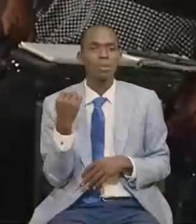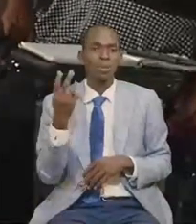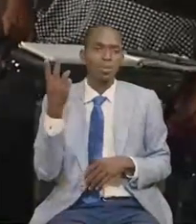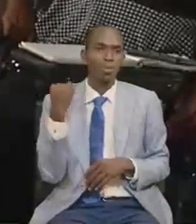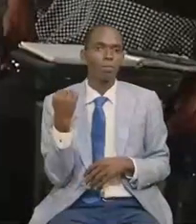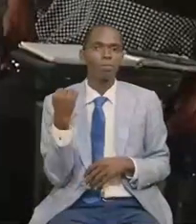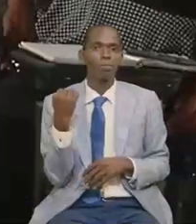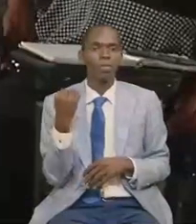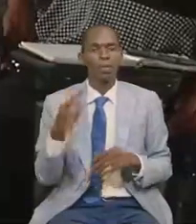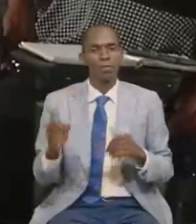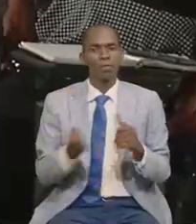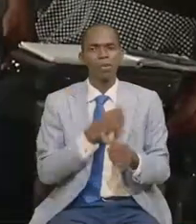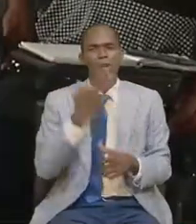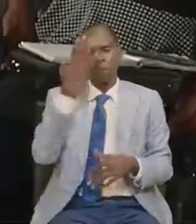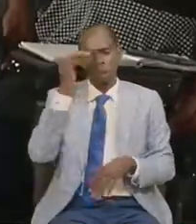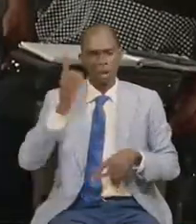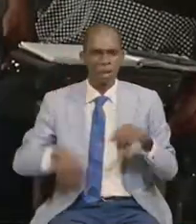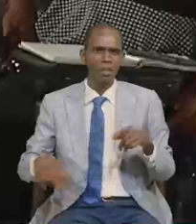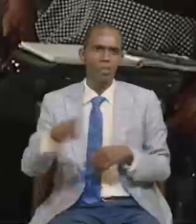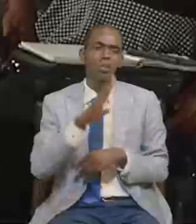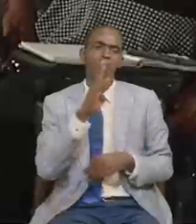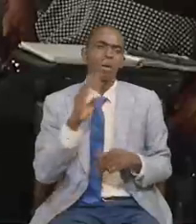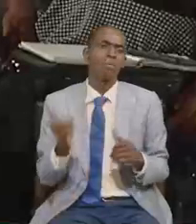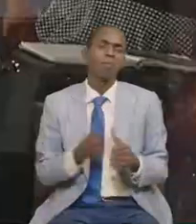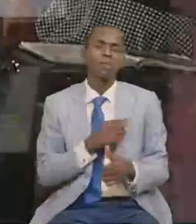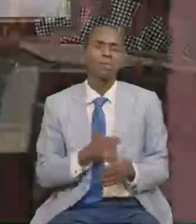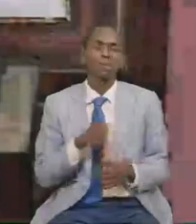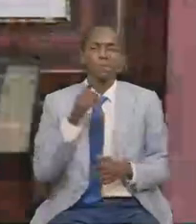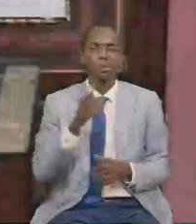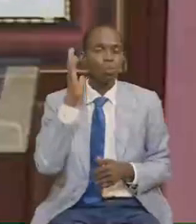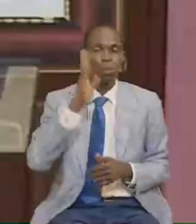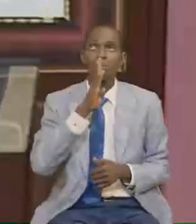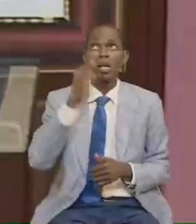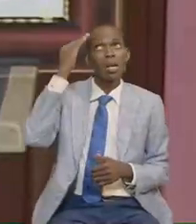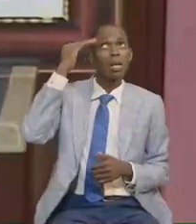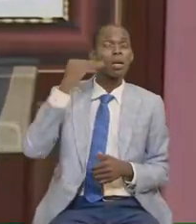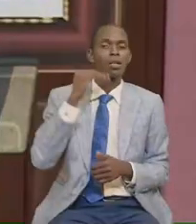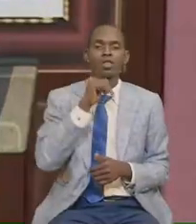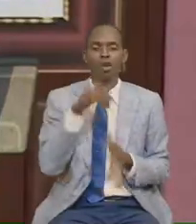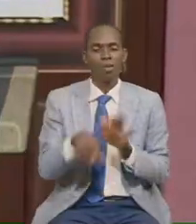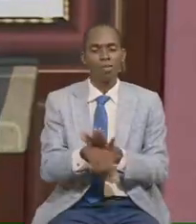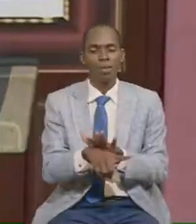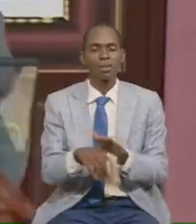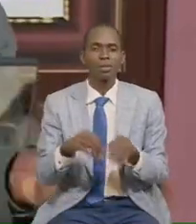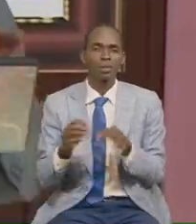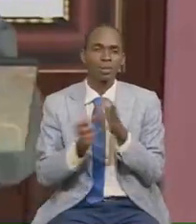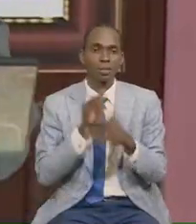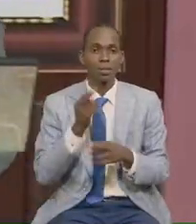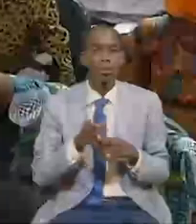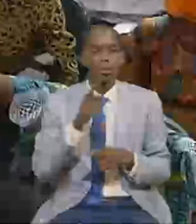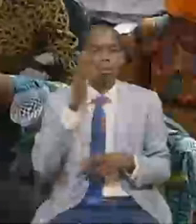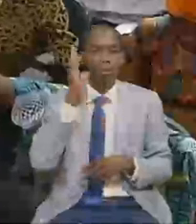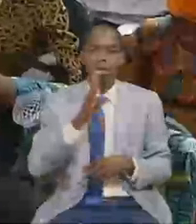Pourquoi toi tu ne peux pas être le premier? Tu seras la tête et non la queue. Tu seras le premier et non